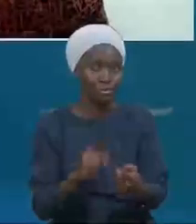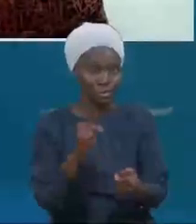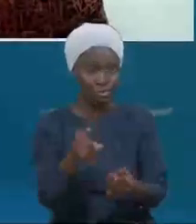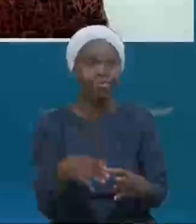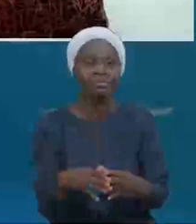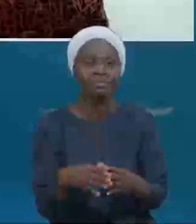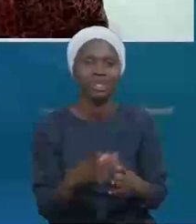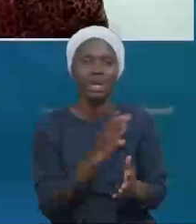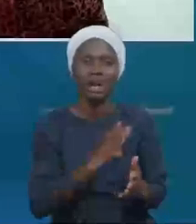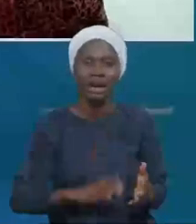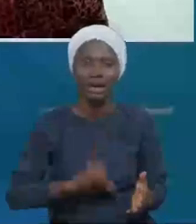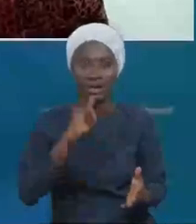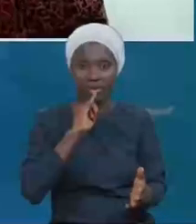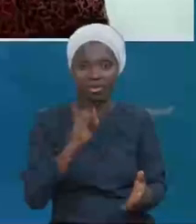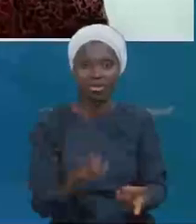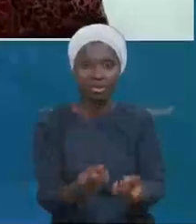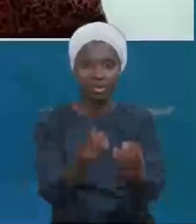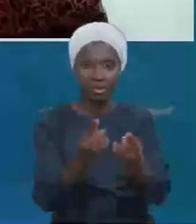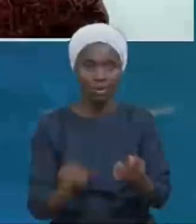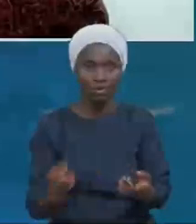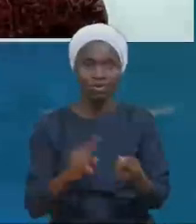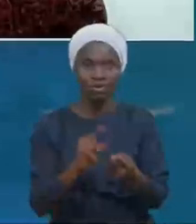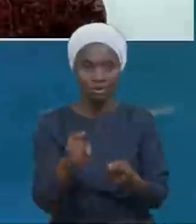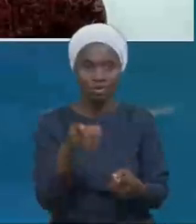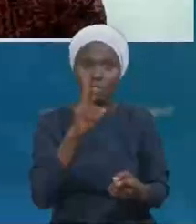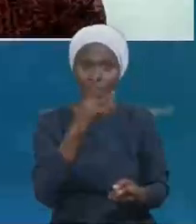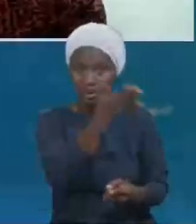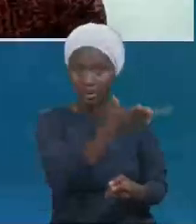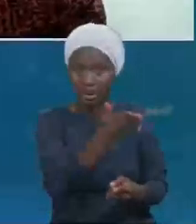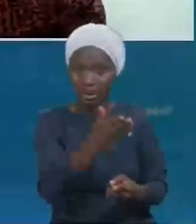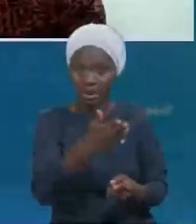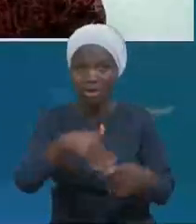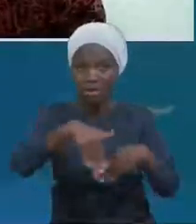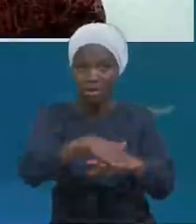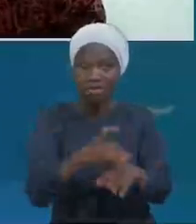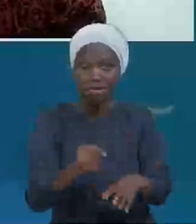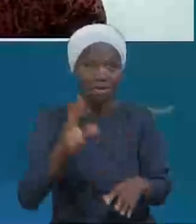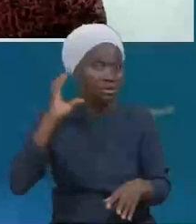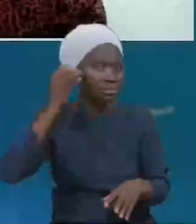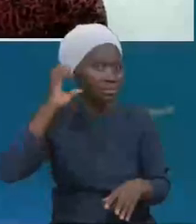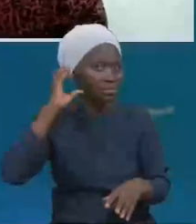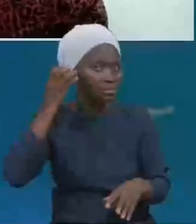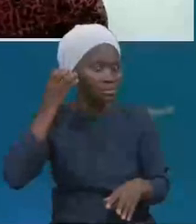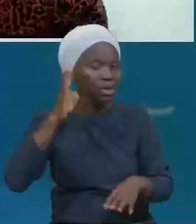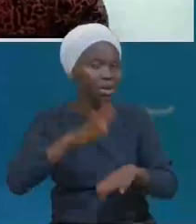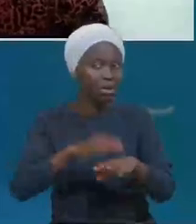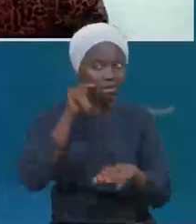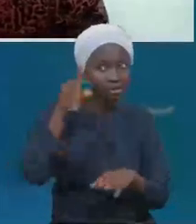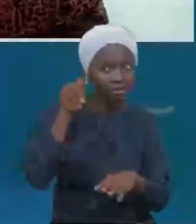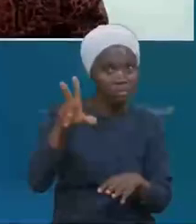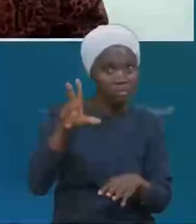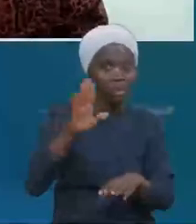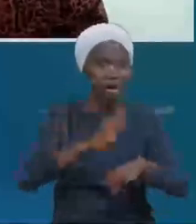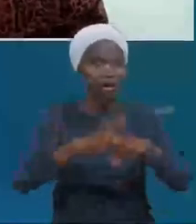toi. Tu es là-bas, à la radio, à la télévision. Christ vient vers toi. Tu es en ligne